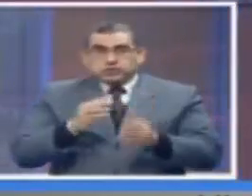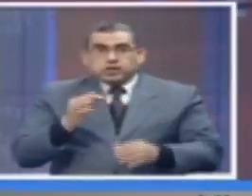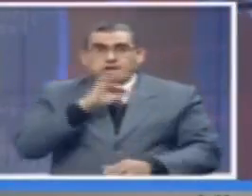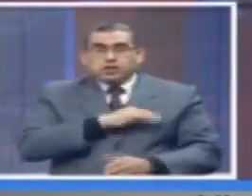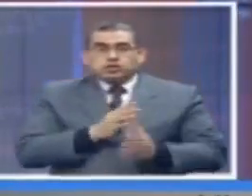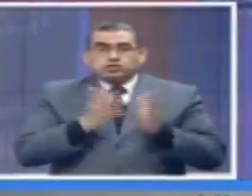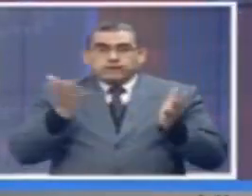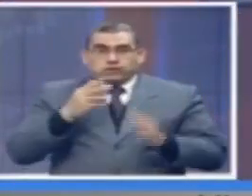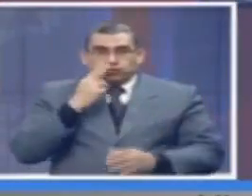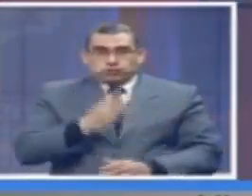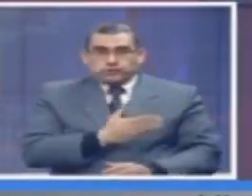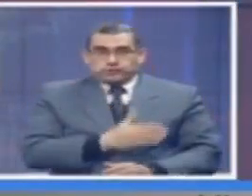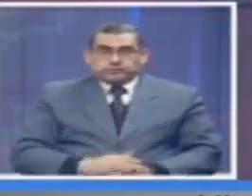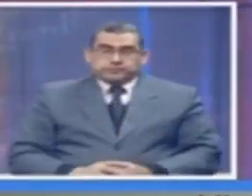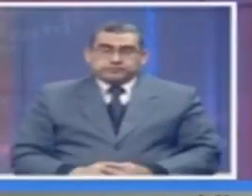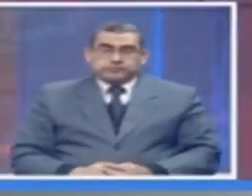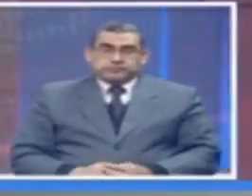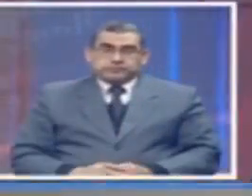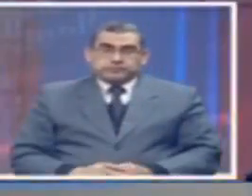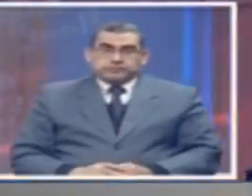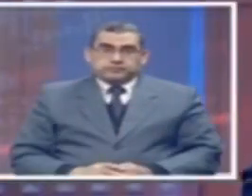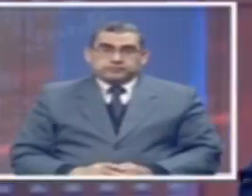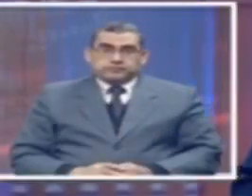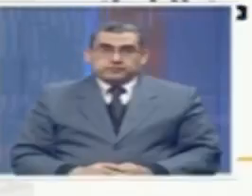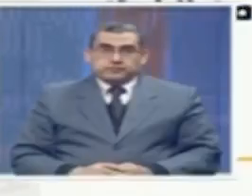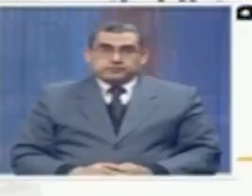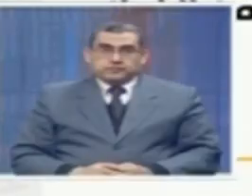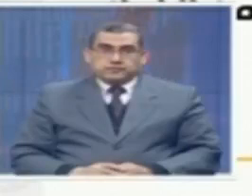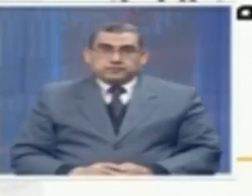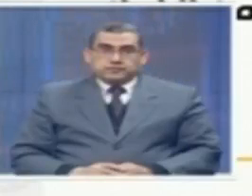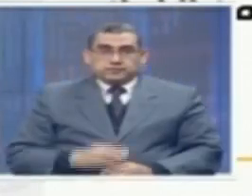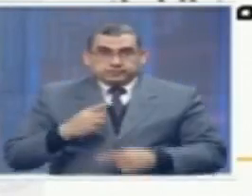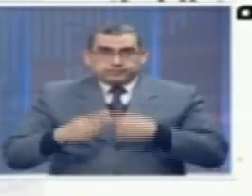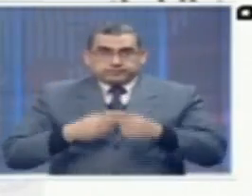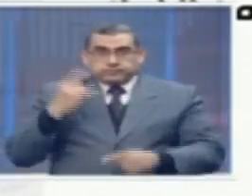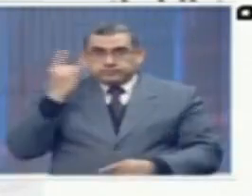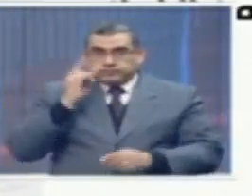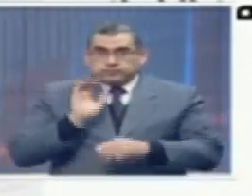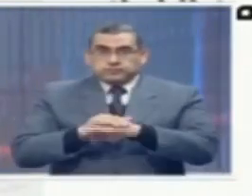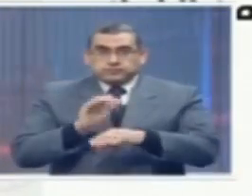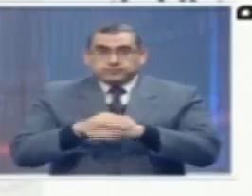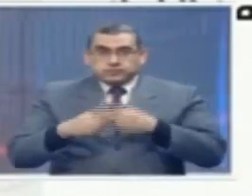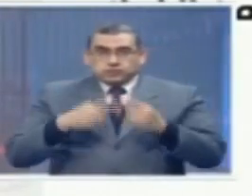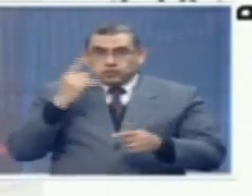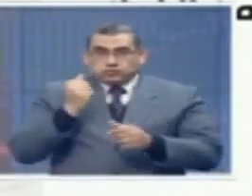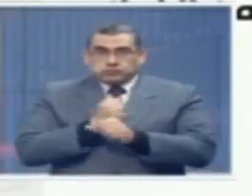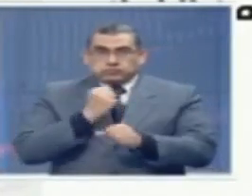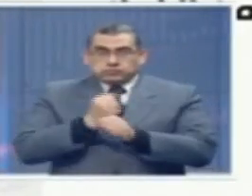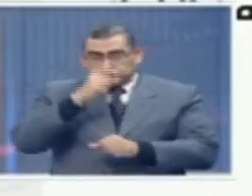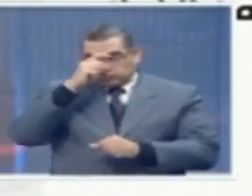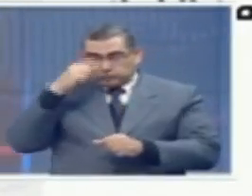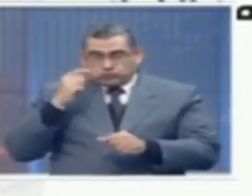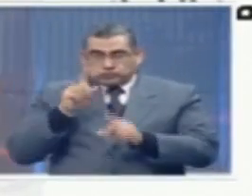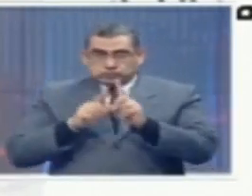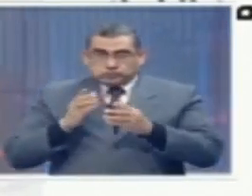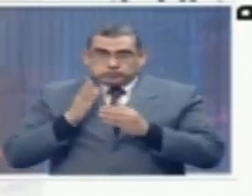من النتائج الإيجابية، نتابعها في هذا التقرير. تتواصل الجهود الأمنية التي تبذلها أجهزة وزارة